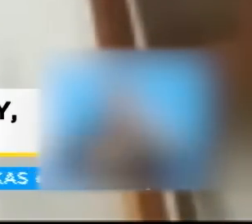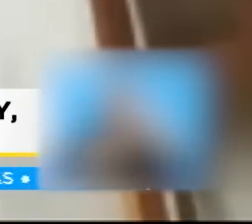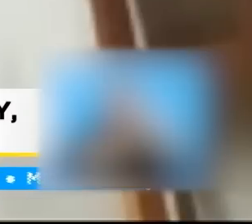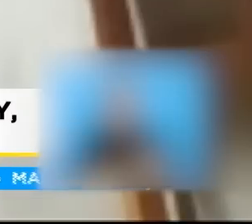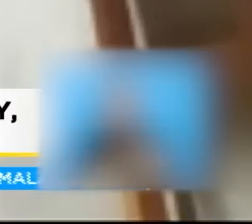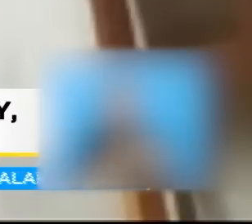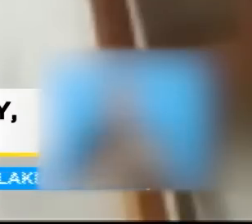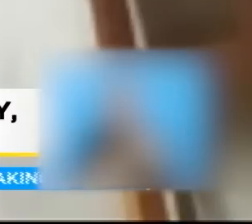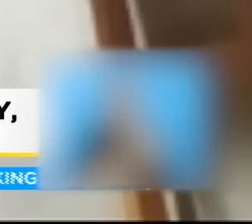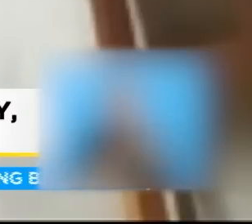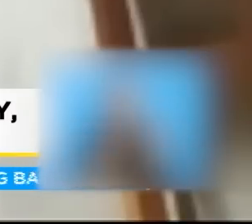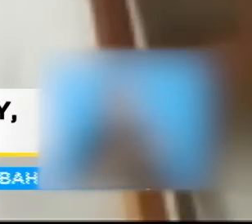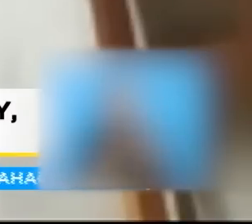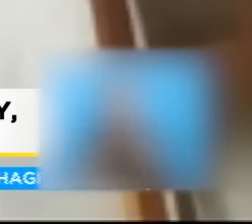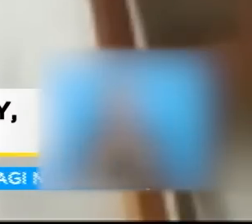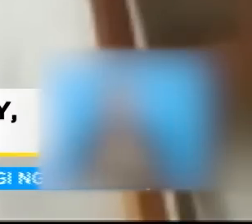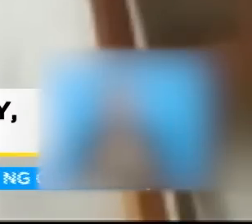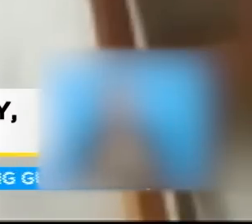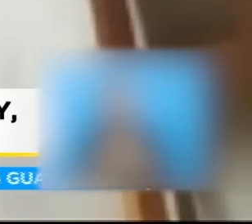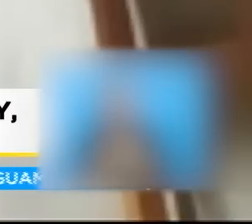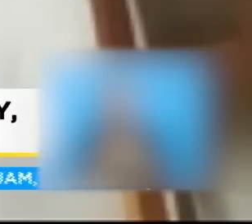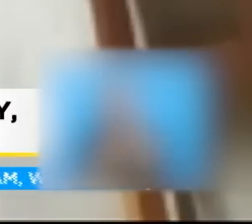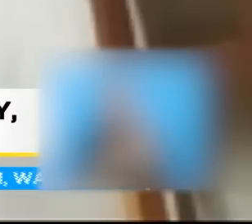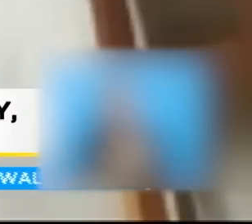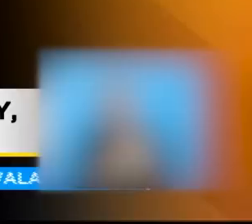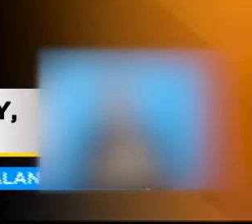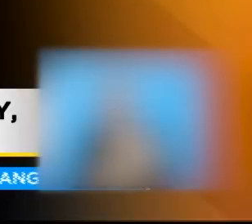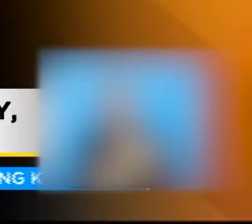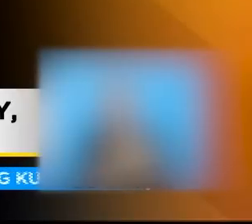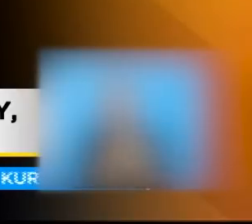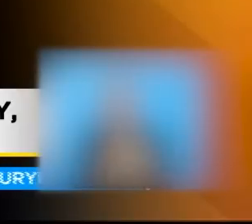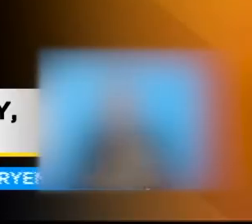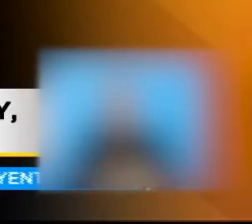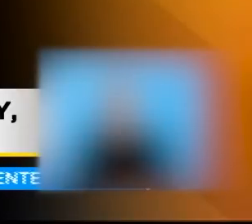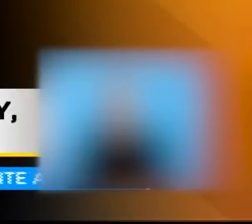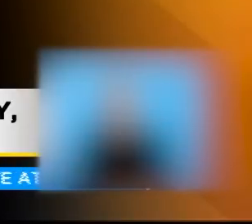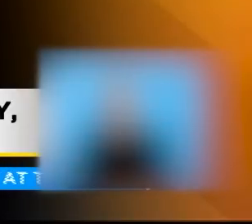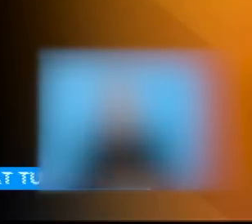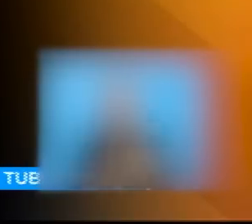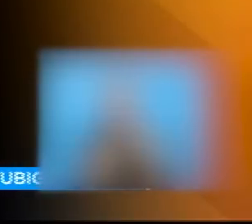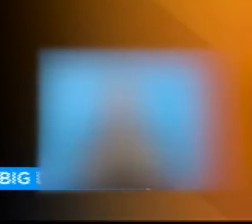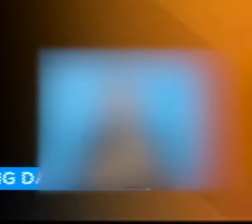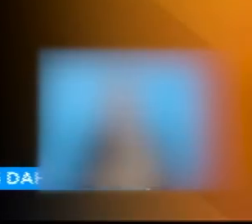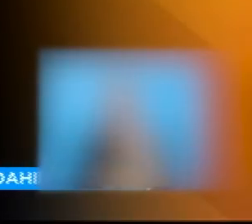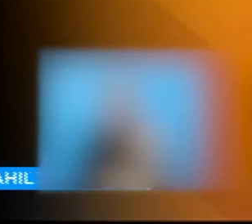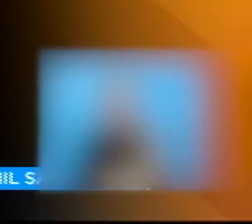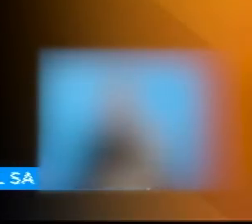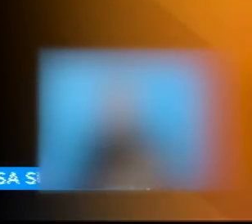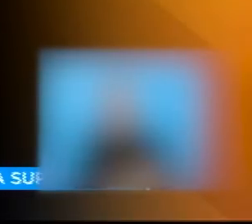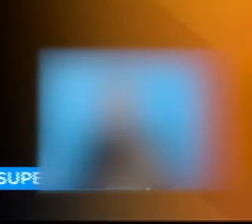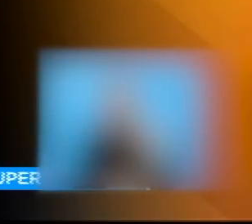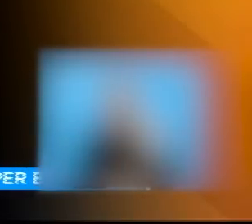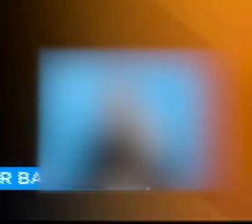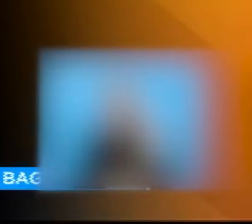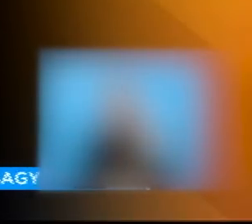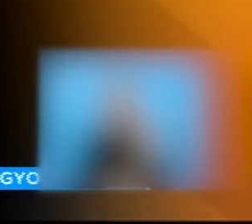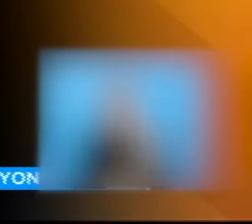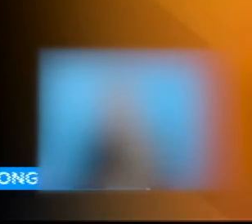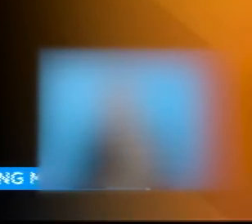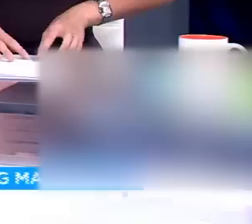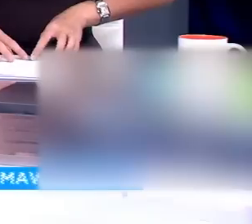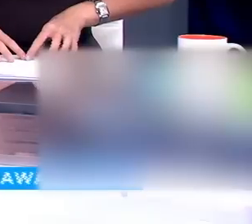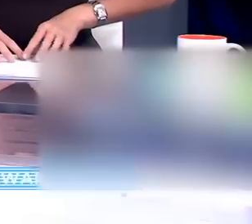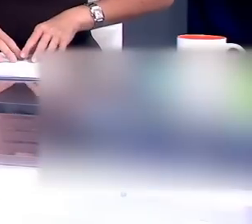dahil nakikita ko lang po nga magamit ko yung talento ko doon. Nagbabalita mula sa frontline, Ian Luminoyo, News